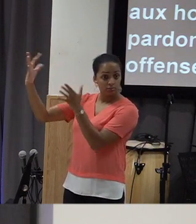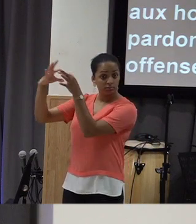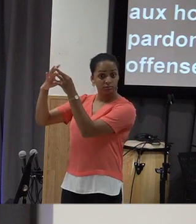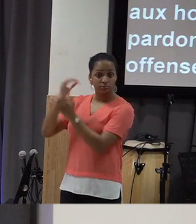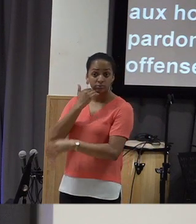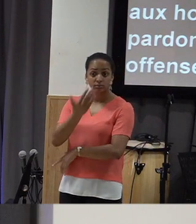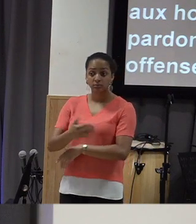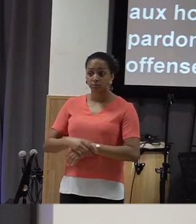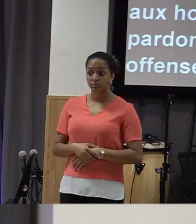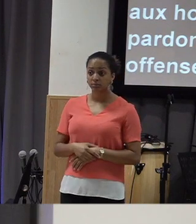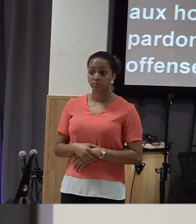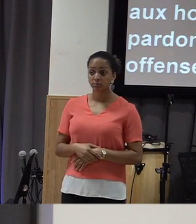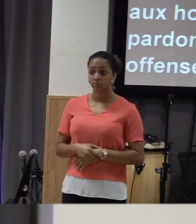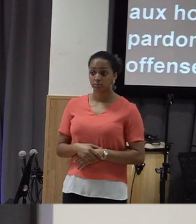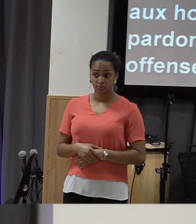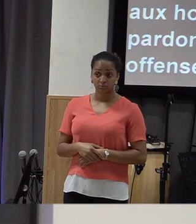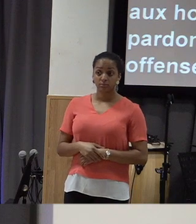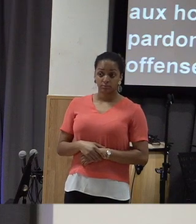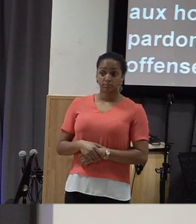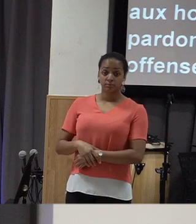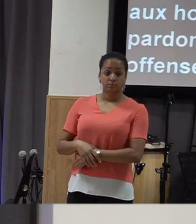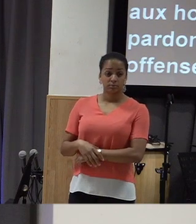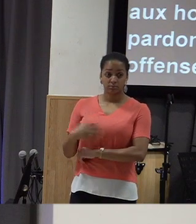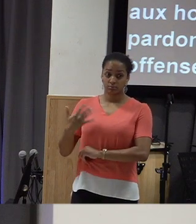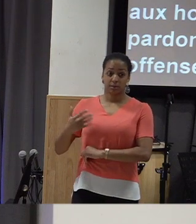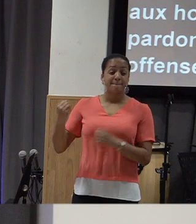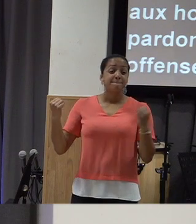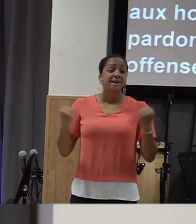Je pense que la pire des choses qui peut nous arriver, c'est que Dieu ne nous pardonne pas.